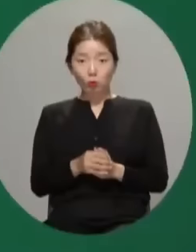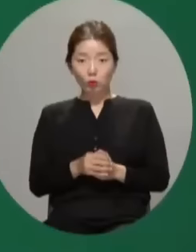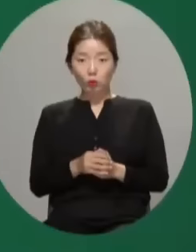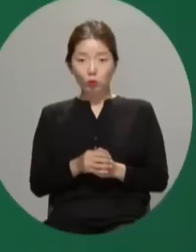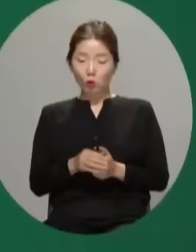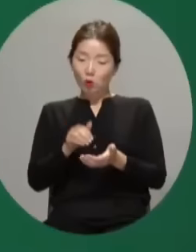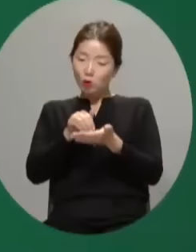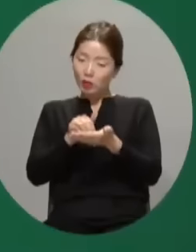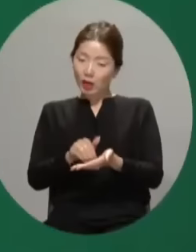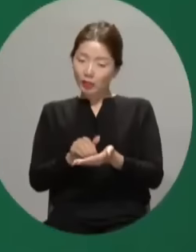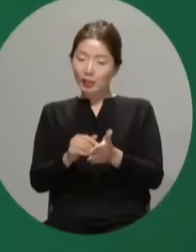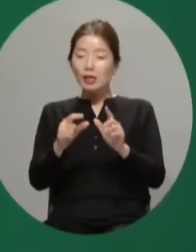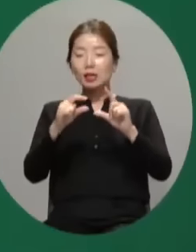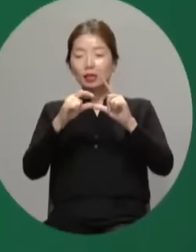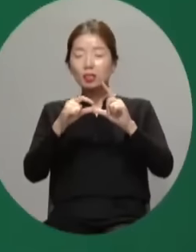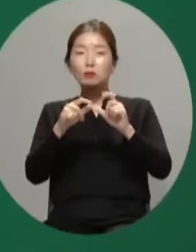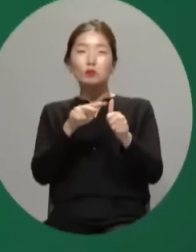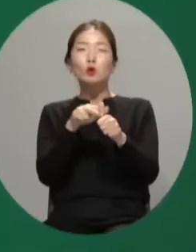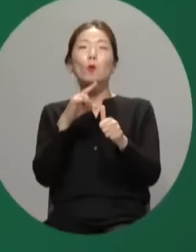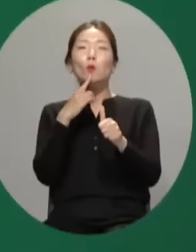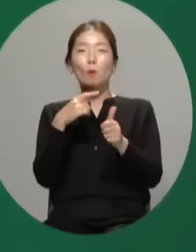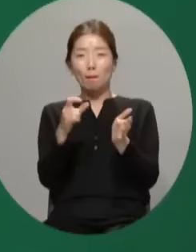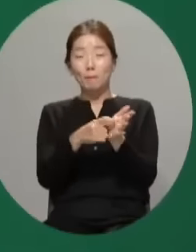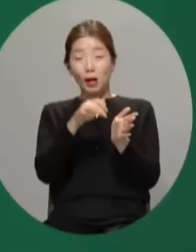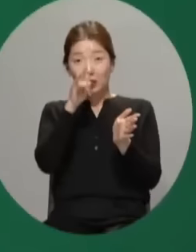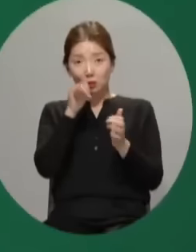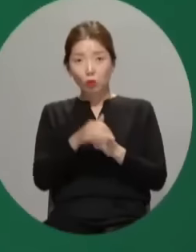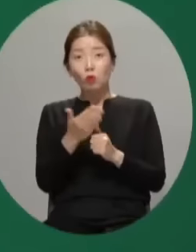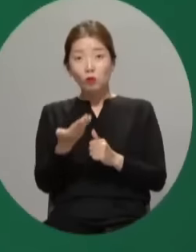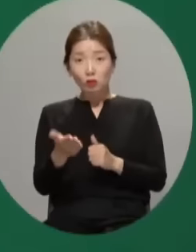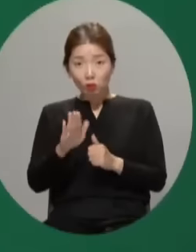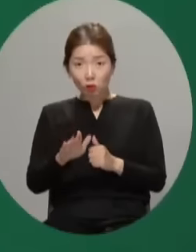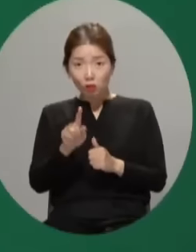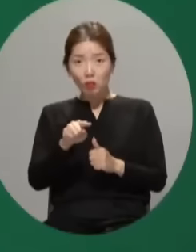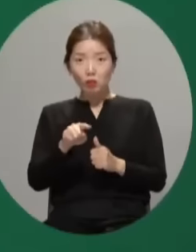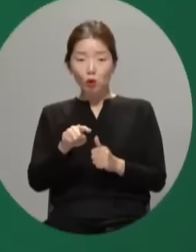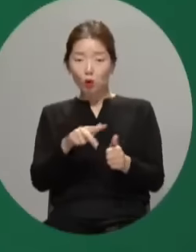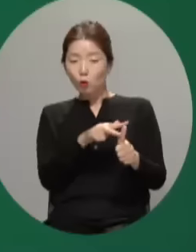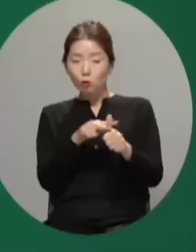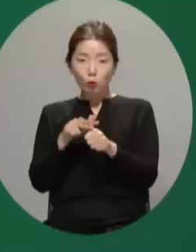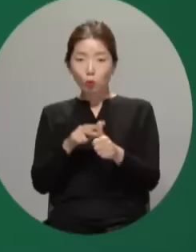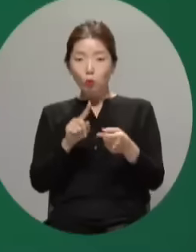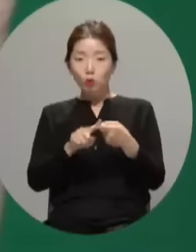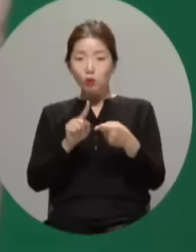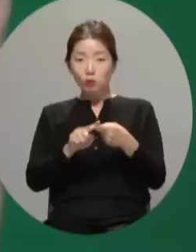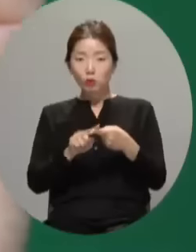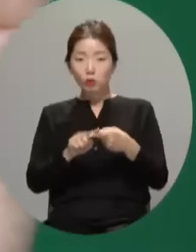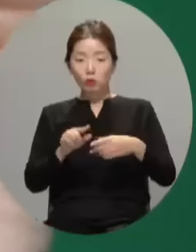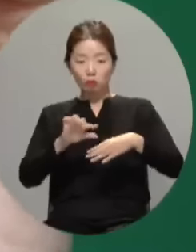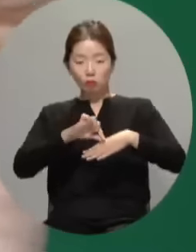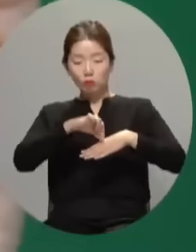용량 등 극히 일부 정보가 적혀 있습니다. 그런데 이 모든 정보,